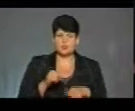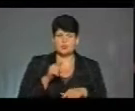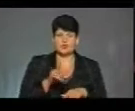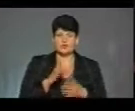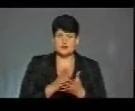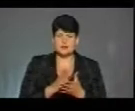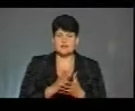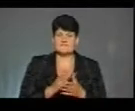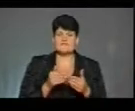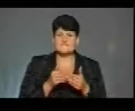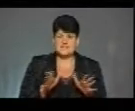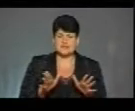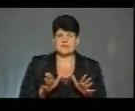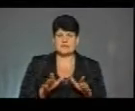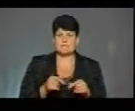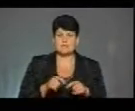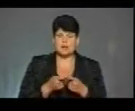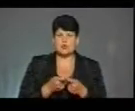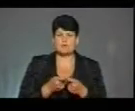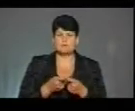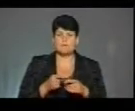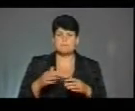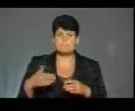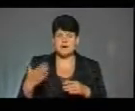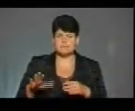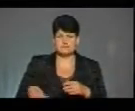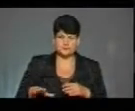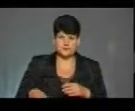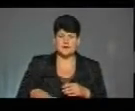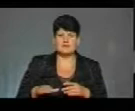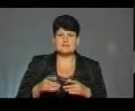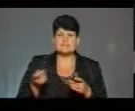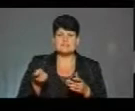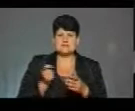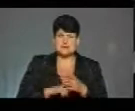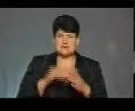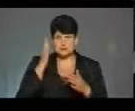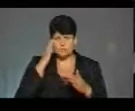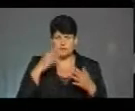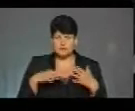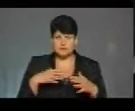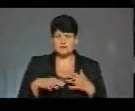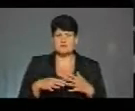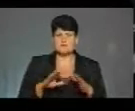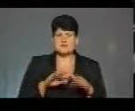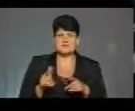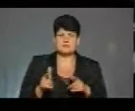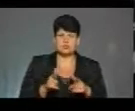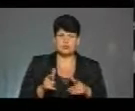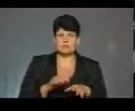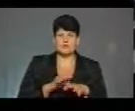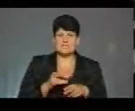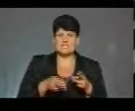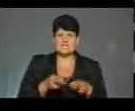травма, відкритий перелом кісток правої гомілки, множинні садна, закрита черепно-мозкова травма. У ретному порядку після підготовки